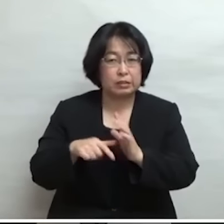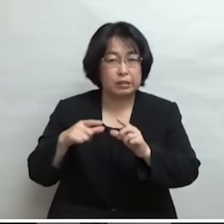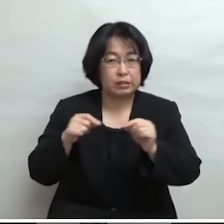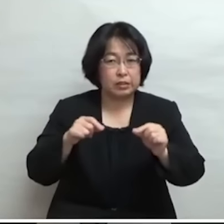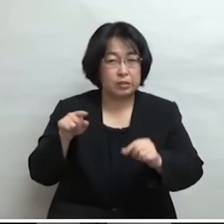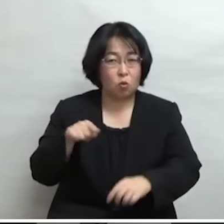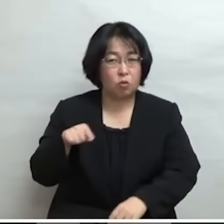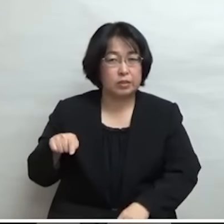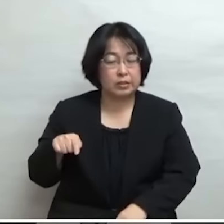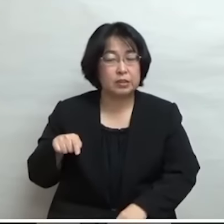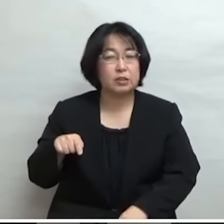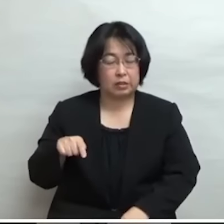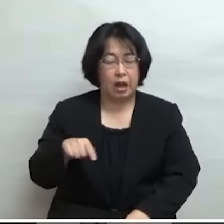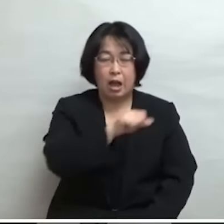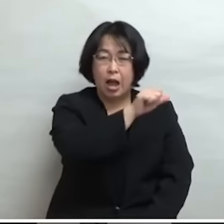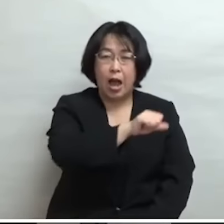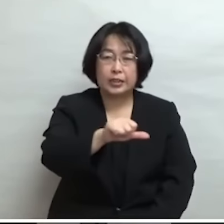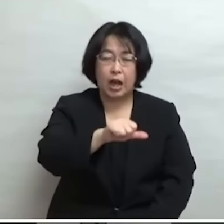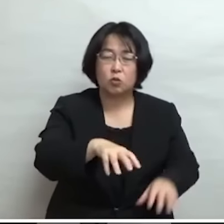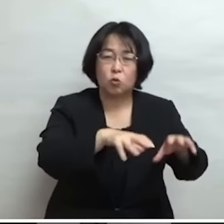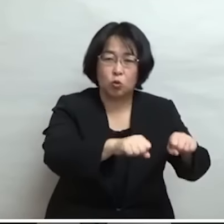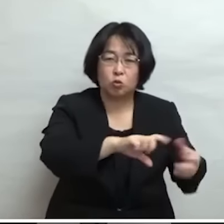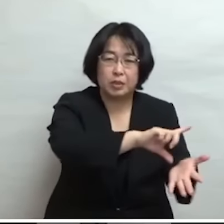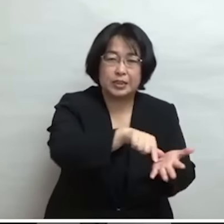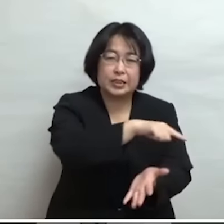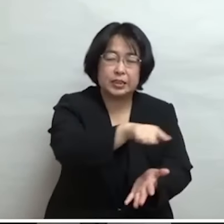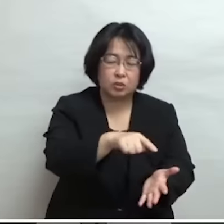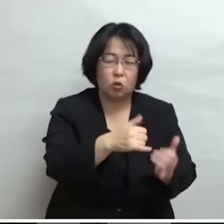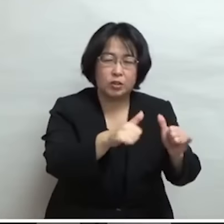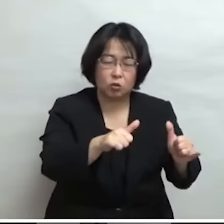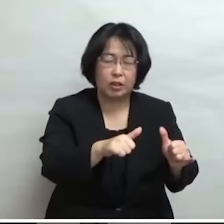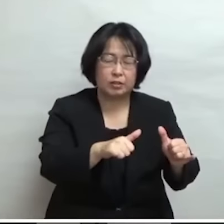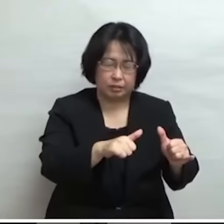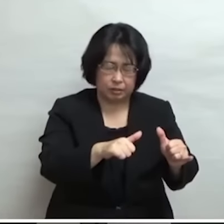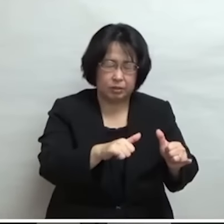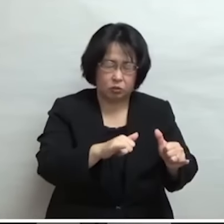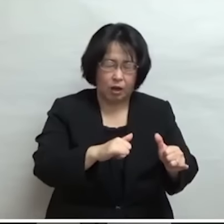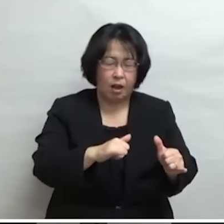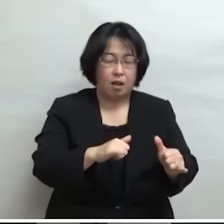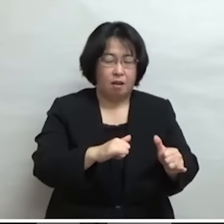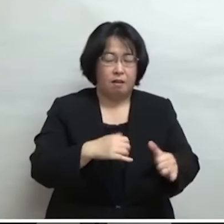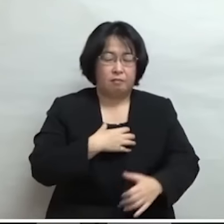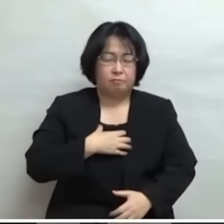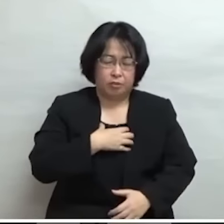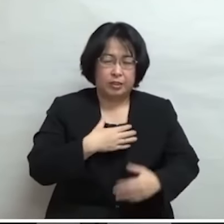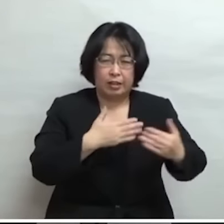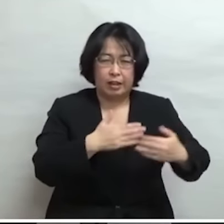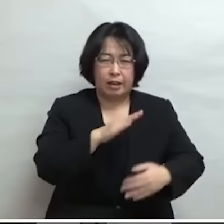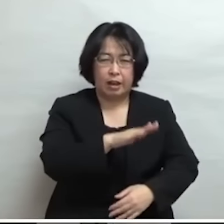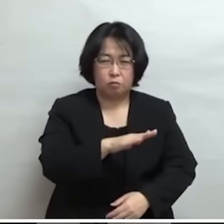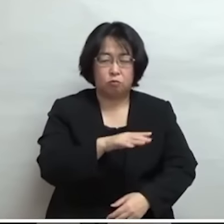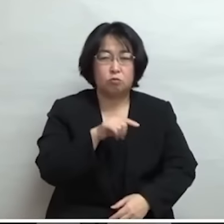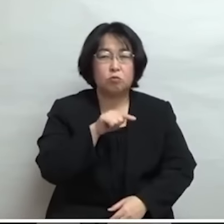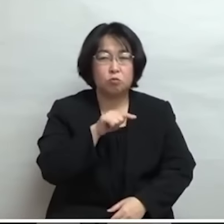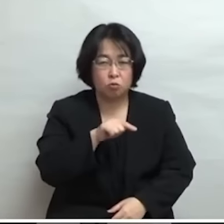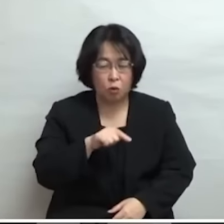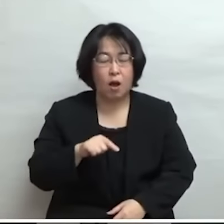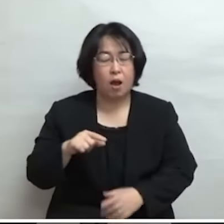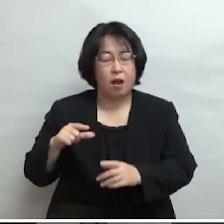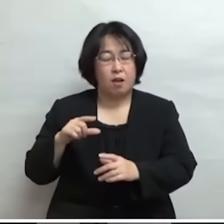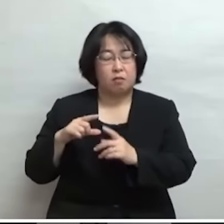日本人が特にですね、アジアの植民地の方々を苦しめたと、これについての反省は安倍総理も繰り返し述べられておられるので、ここは全く同じ考え